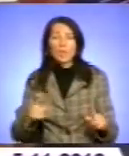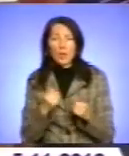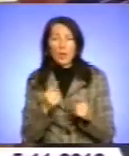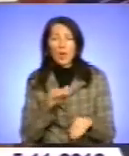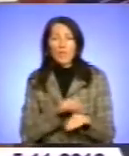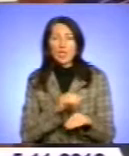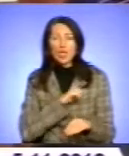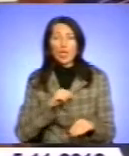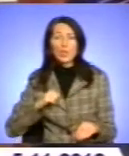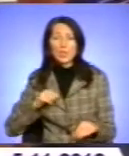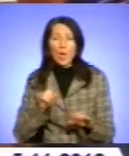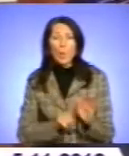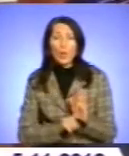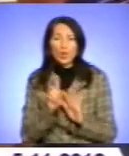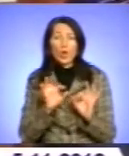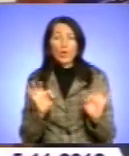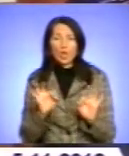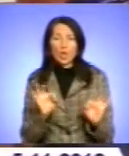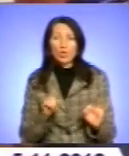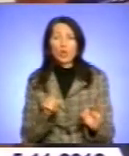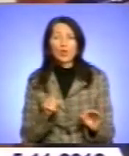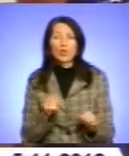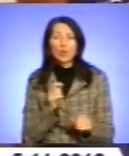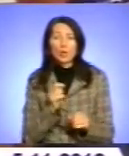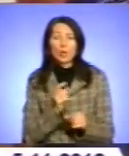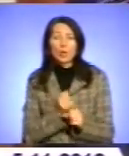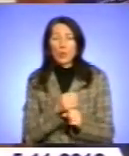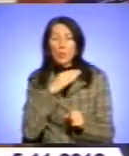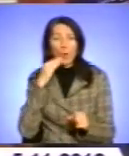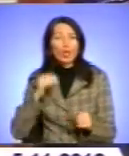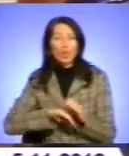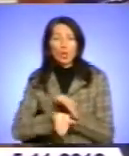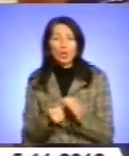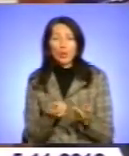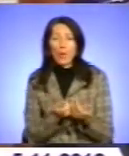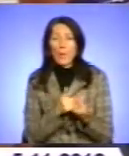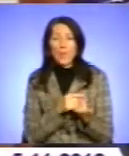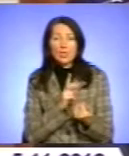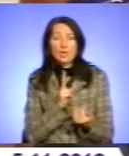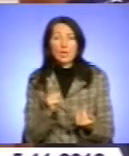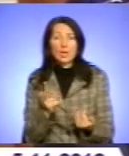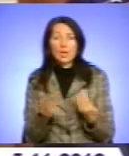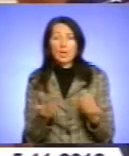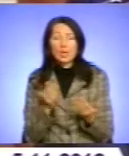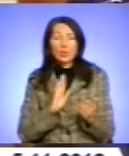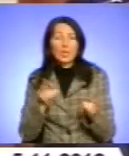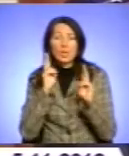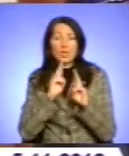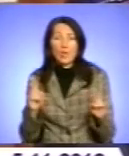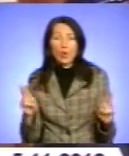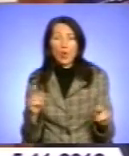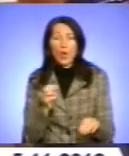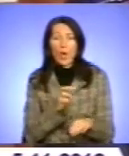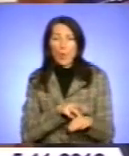сам особисто почав розказувати про скоєння ряду цих крадіжок, більшість з яких практично навіть не була невідома працівникам